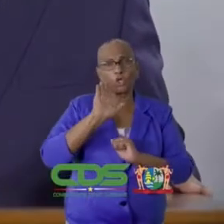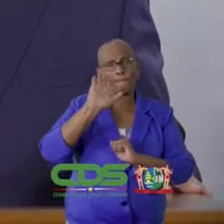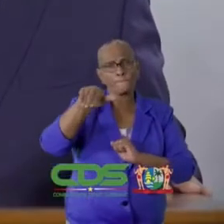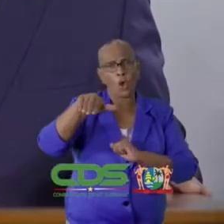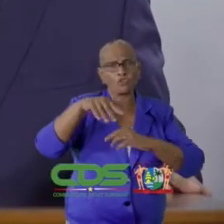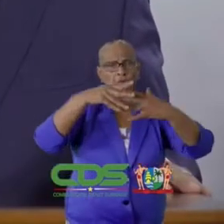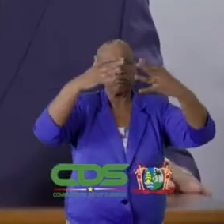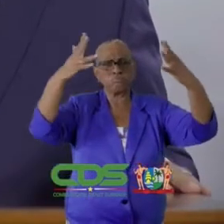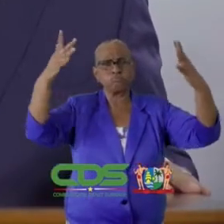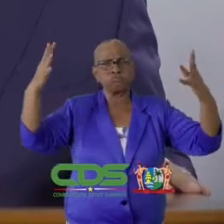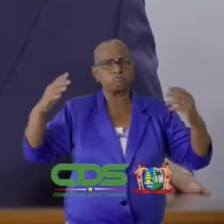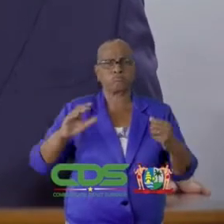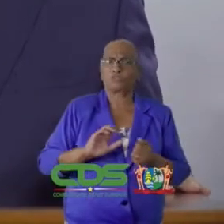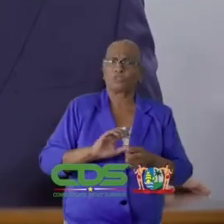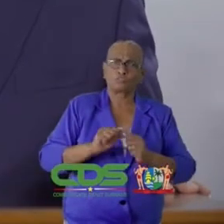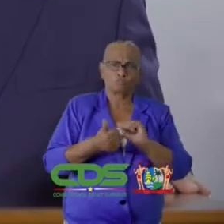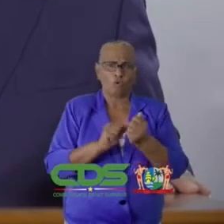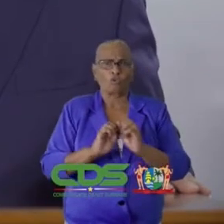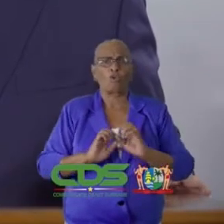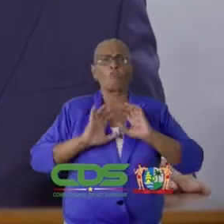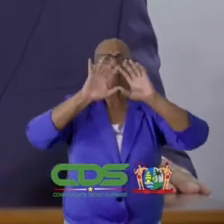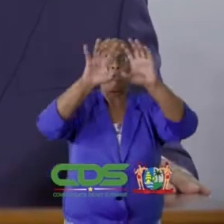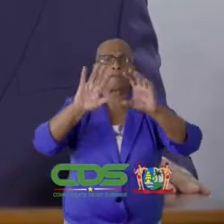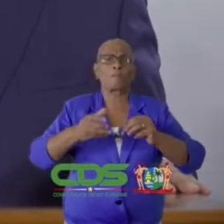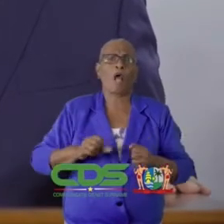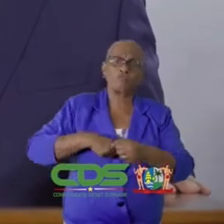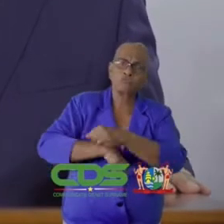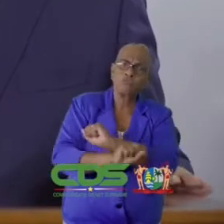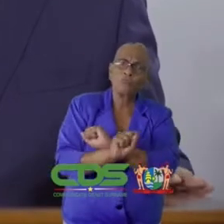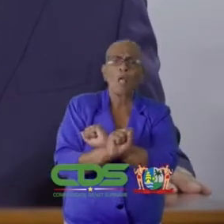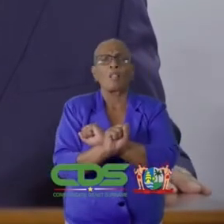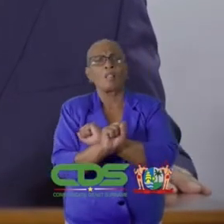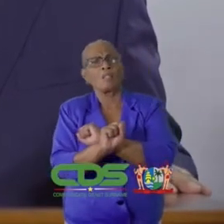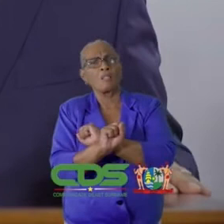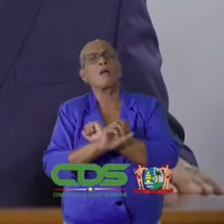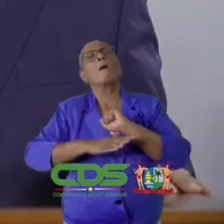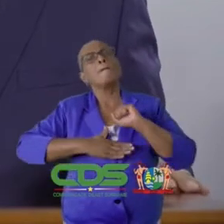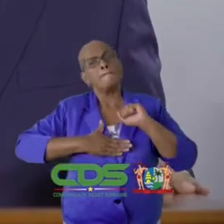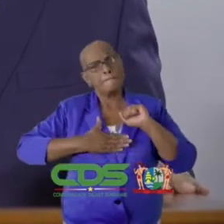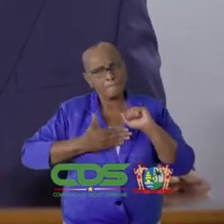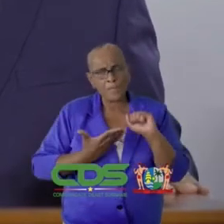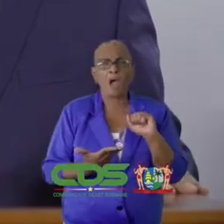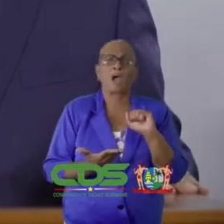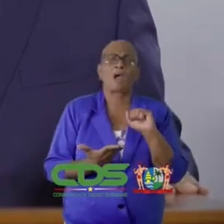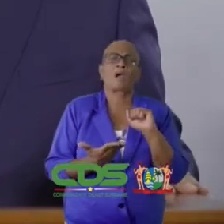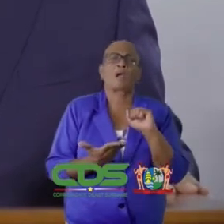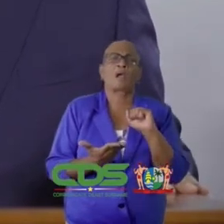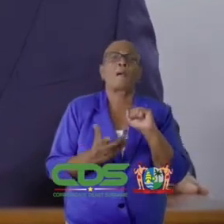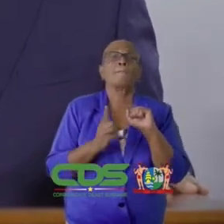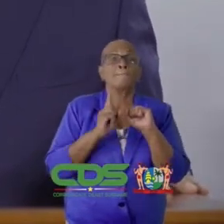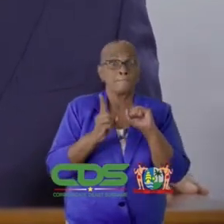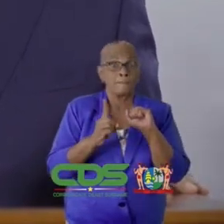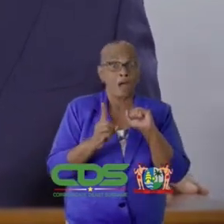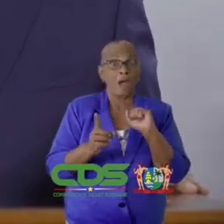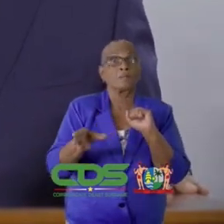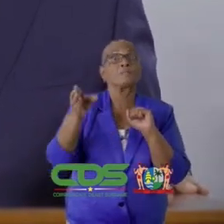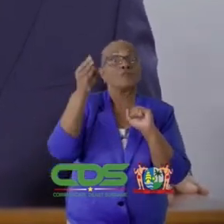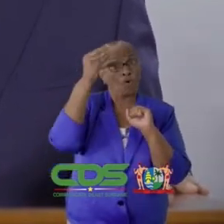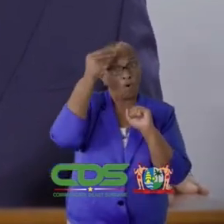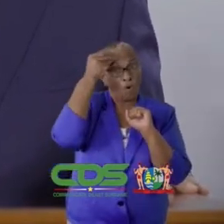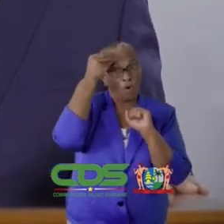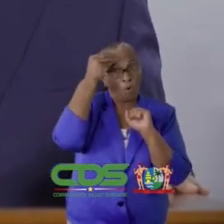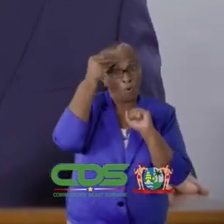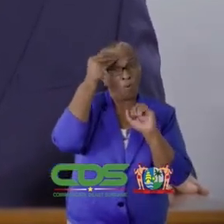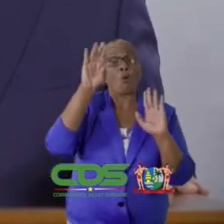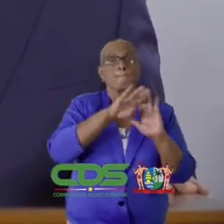Sportactiviteiten in de buitenlucht, zoals recreatief volleybal en voetbal, mogen plaatsvinden met inachtneming van